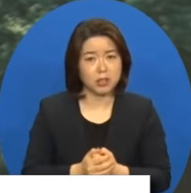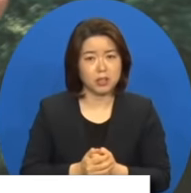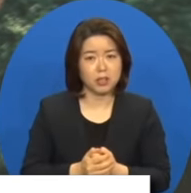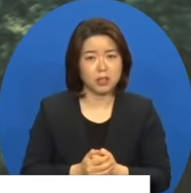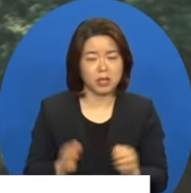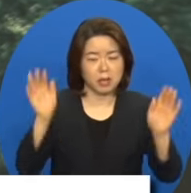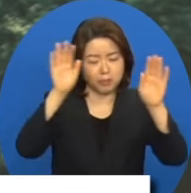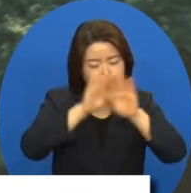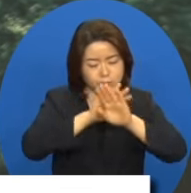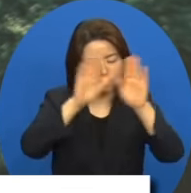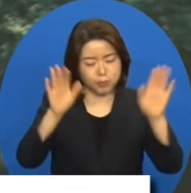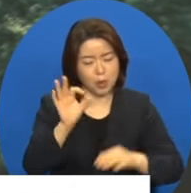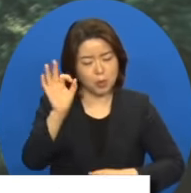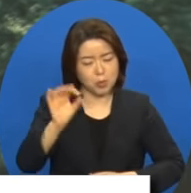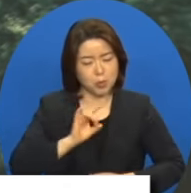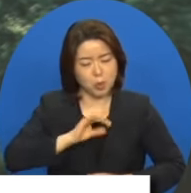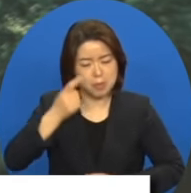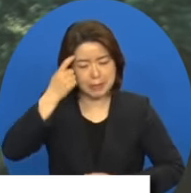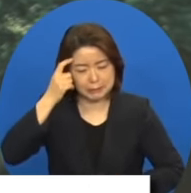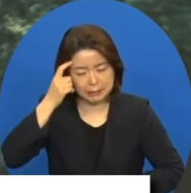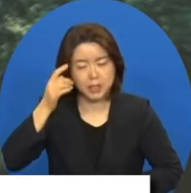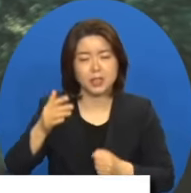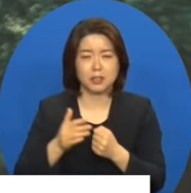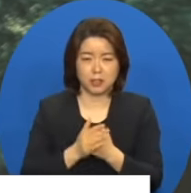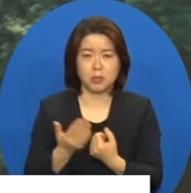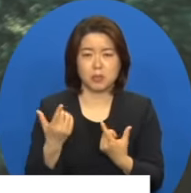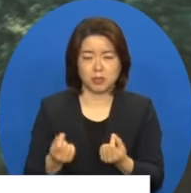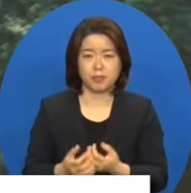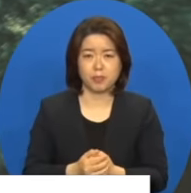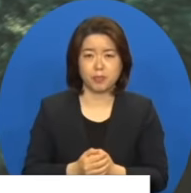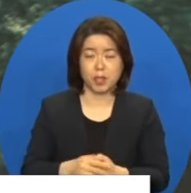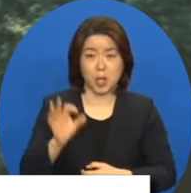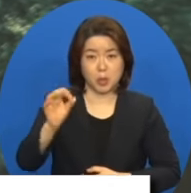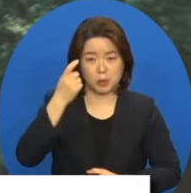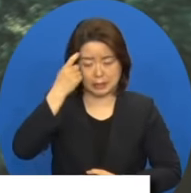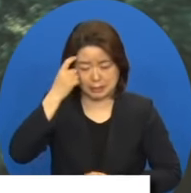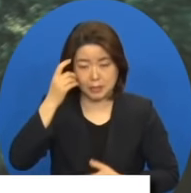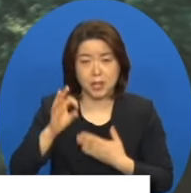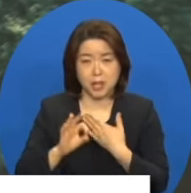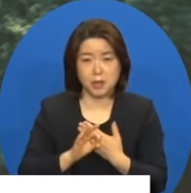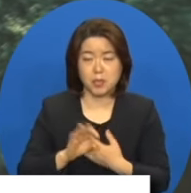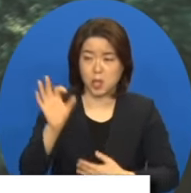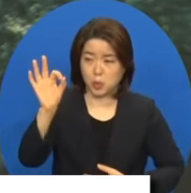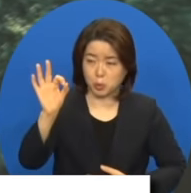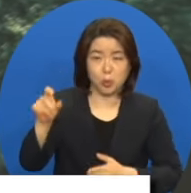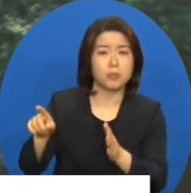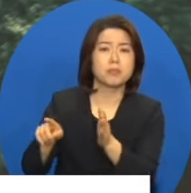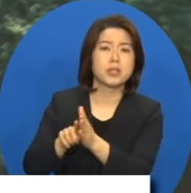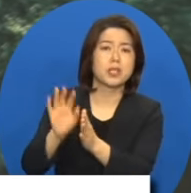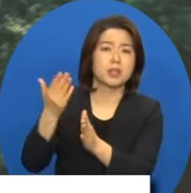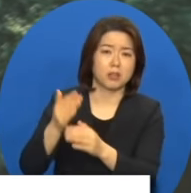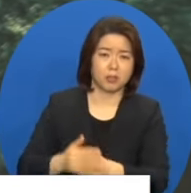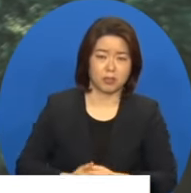주야로 돈 묵상하고 사니까 그런 겁니다. 돈을 묵상하면 돈을 믿게 됩니다.